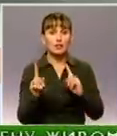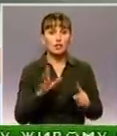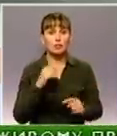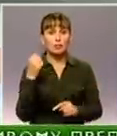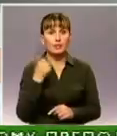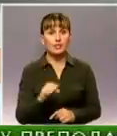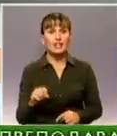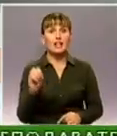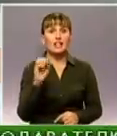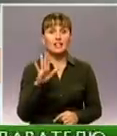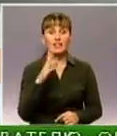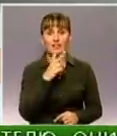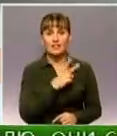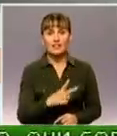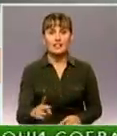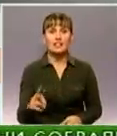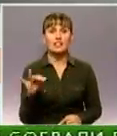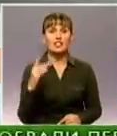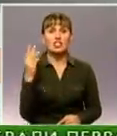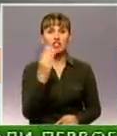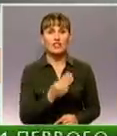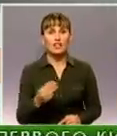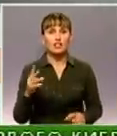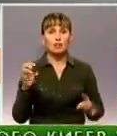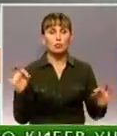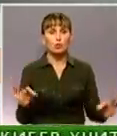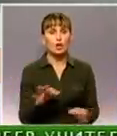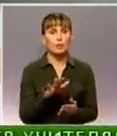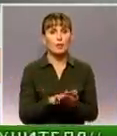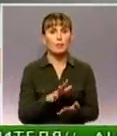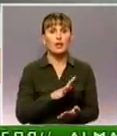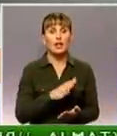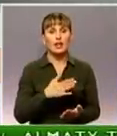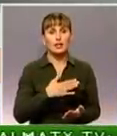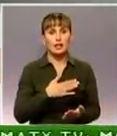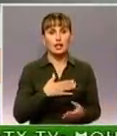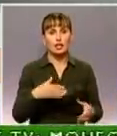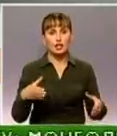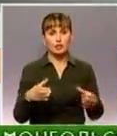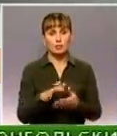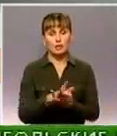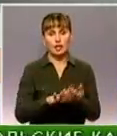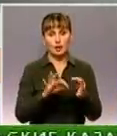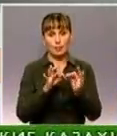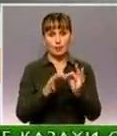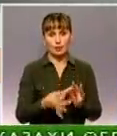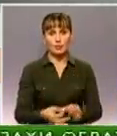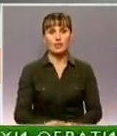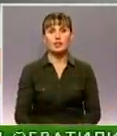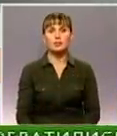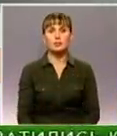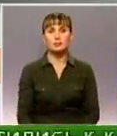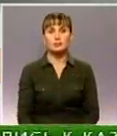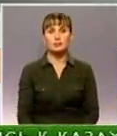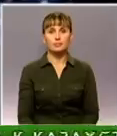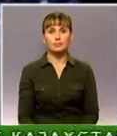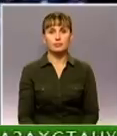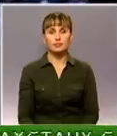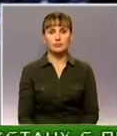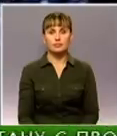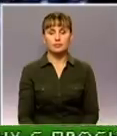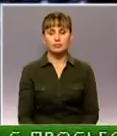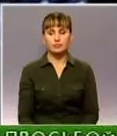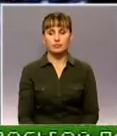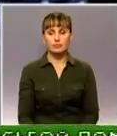стала победительница Евровидения из Швеции. На музыкальной премии была и наш корреспондент Жадыра Джалдыбаева.